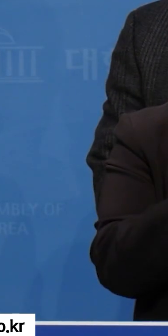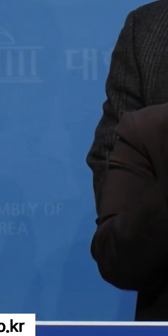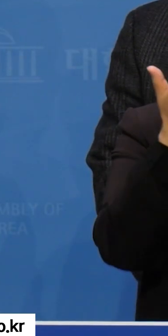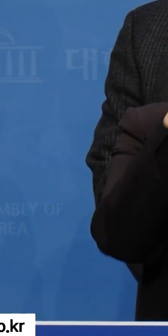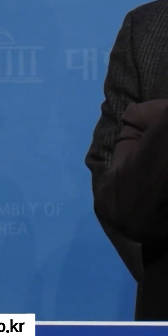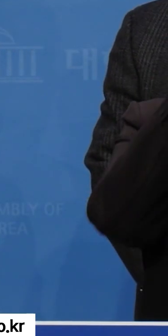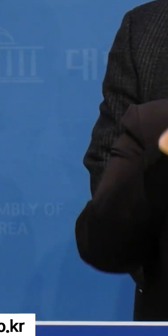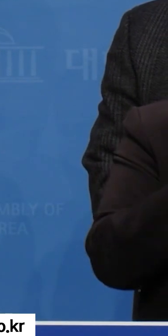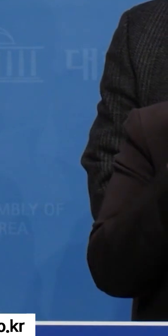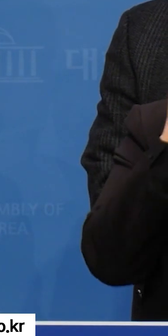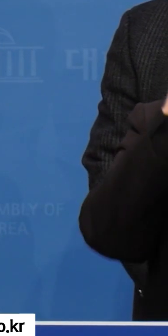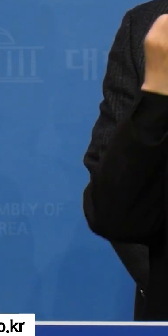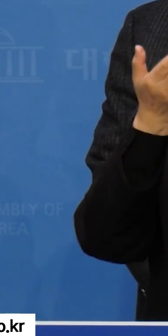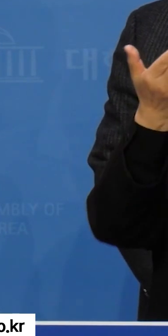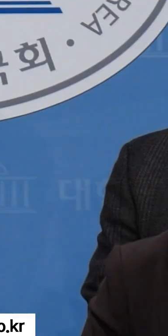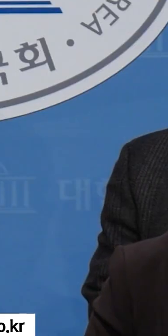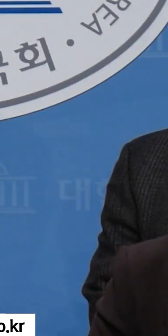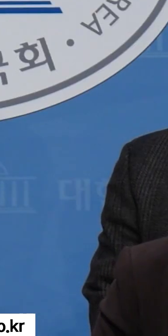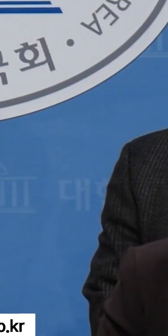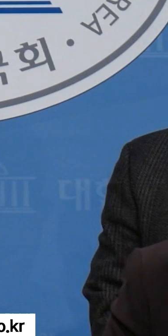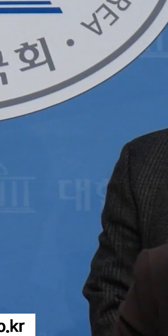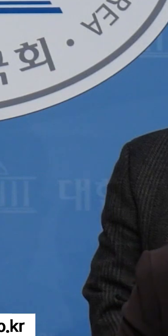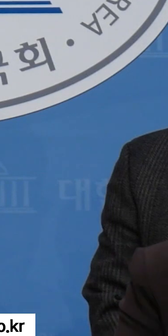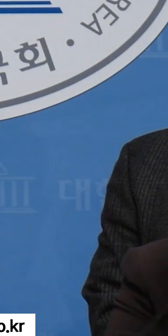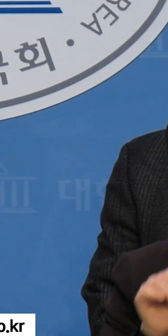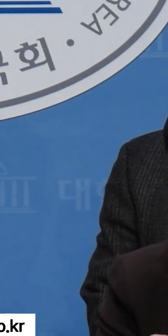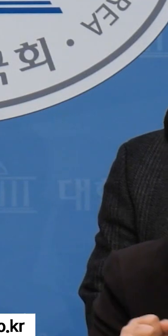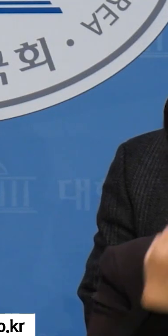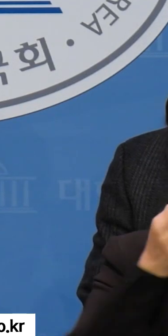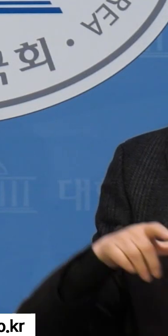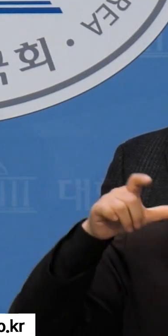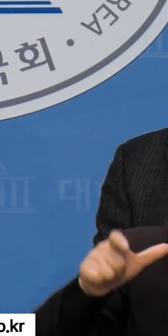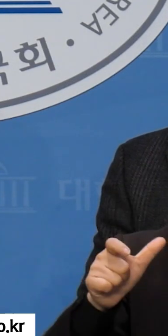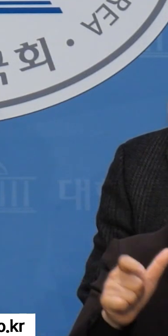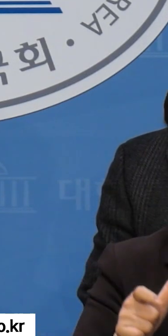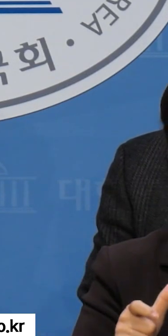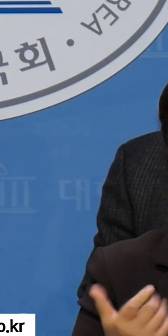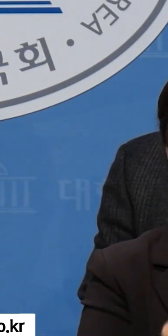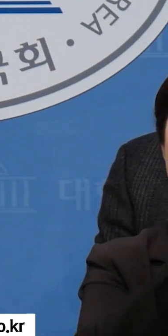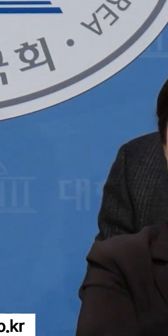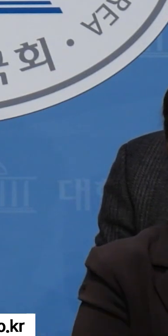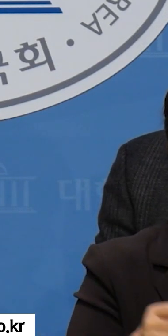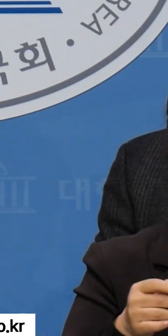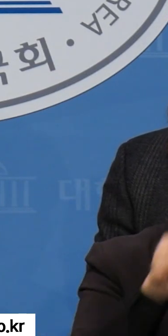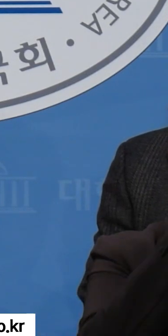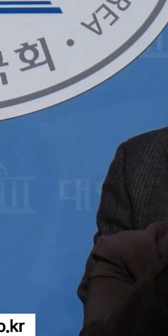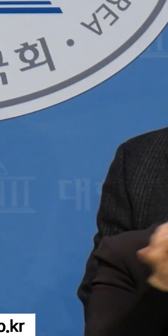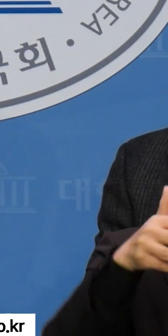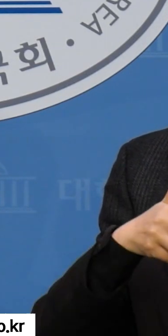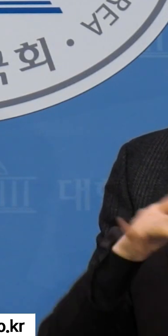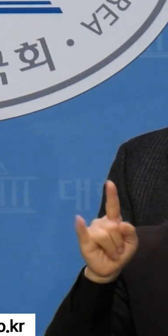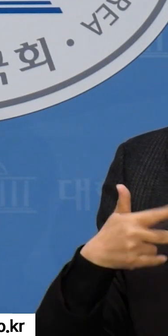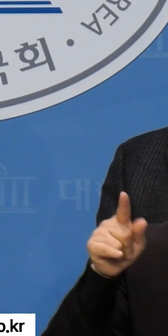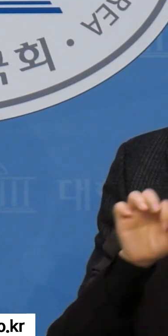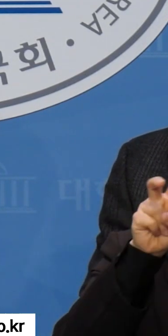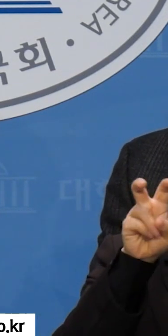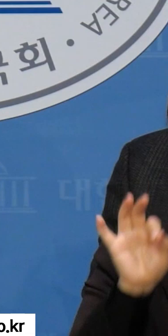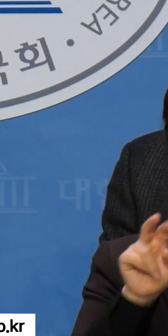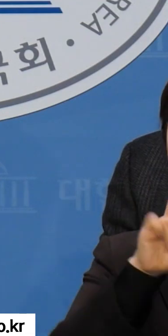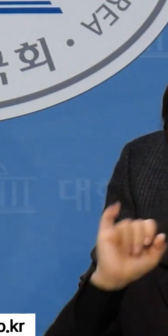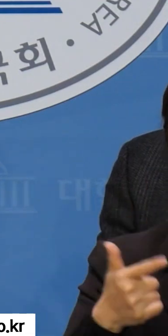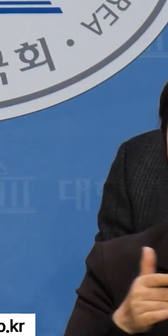있도록 노력하겠습니다. 감사합니다. 안녕하세요. 서울시당 스타 프로젝트 우승자 최정민입니다. 처음 서울에